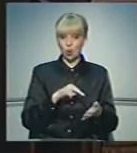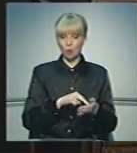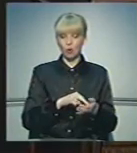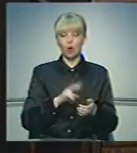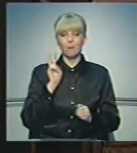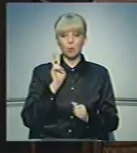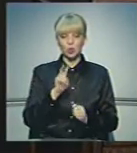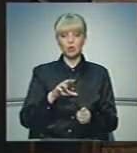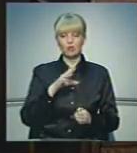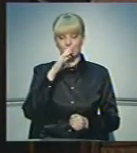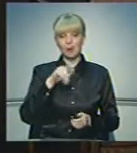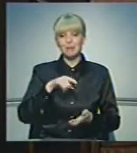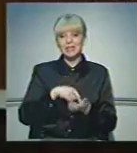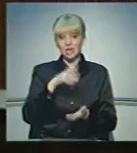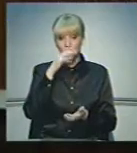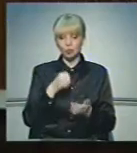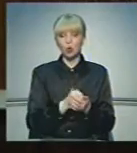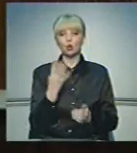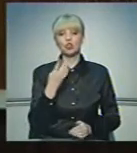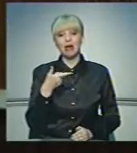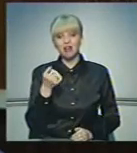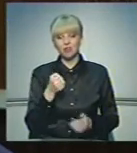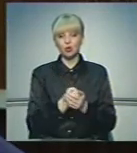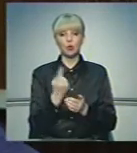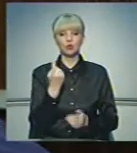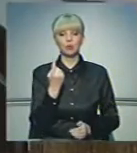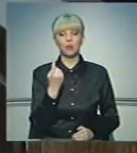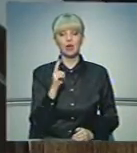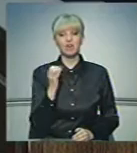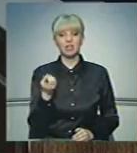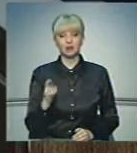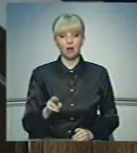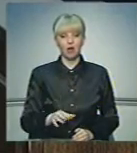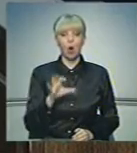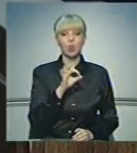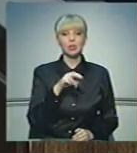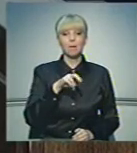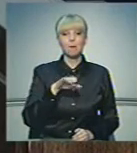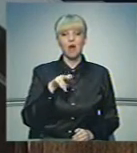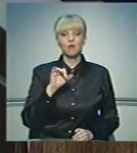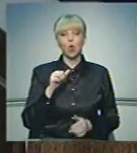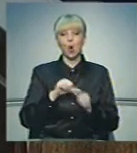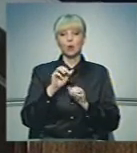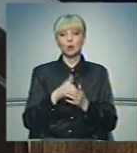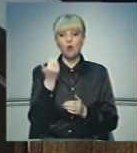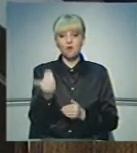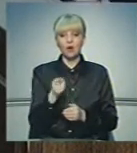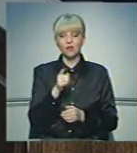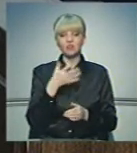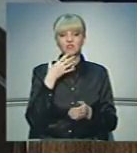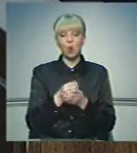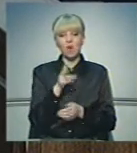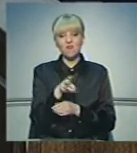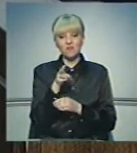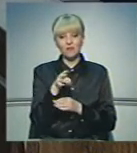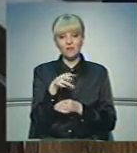вартість проїзду у міських маршрутках до 4 гривень з 1 квітня. Олексій Павлович, окремо до вас. Ви в своєму